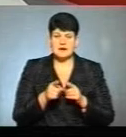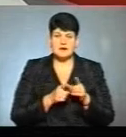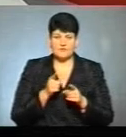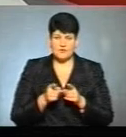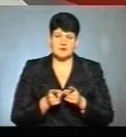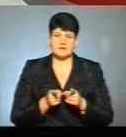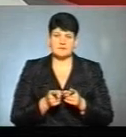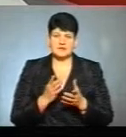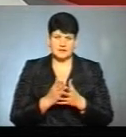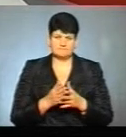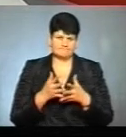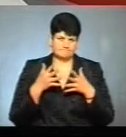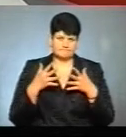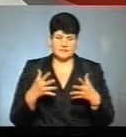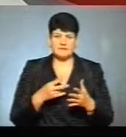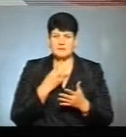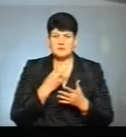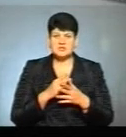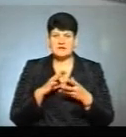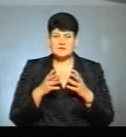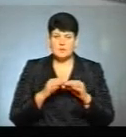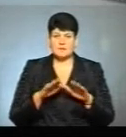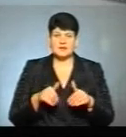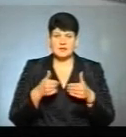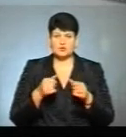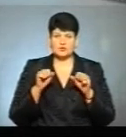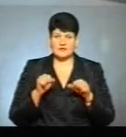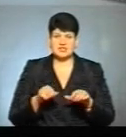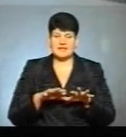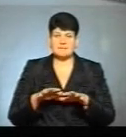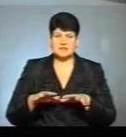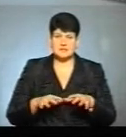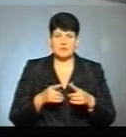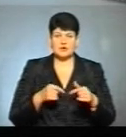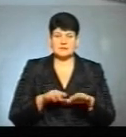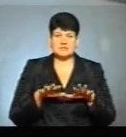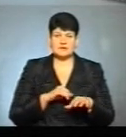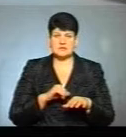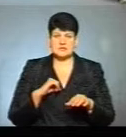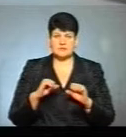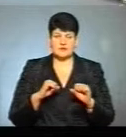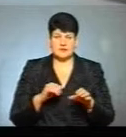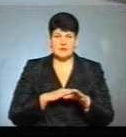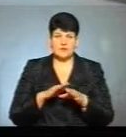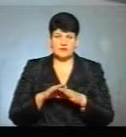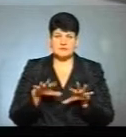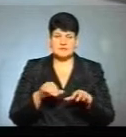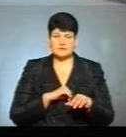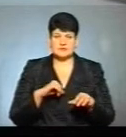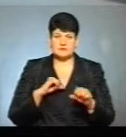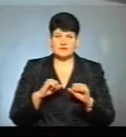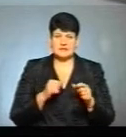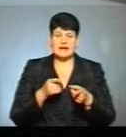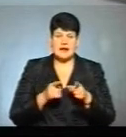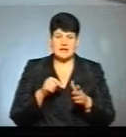набагато суттєвіша, і вона передбачає в цілому передачу повноважень на місцях органам місцевого самоврядування, наповнення місцевого самоврядування